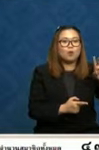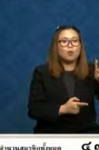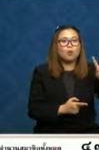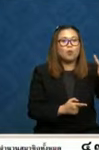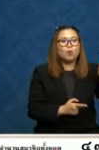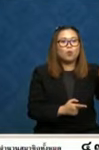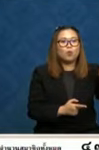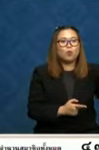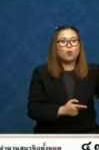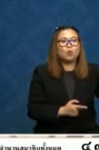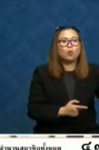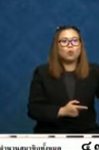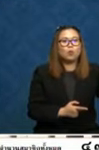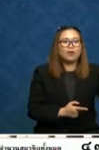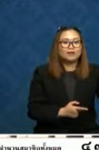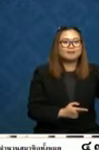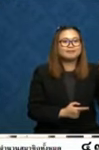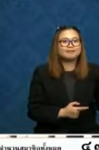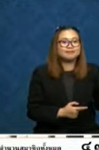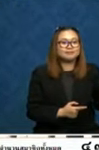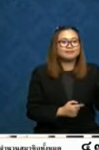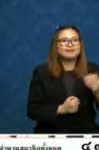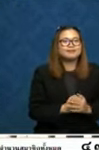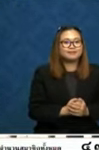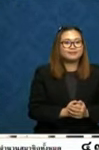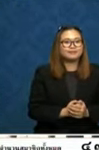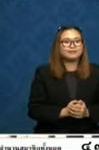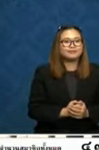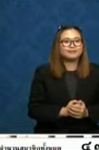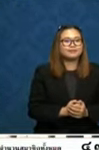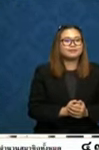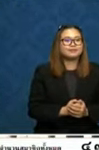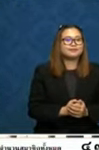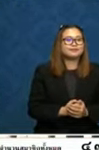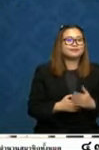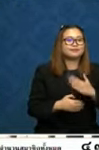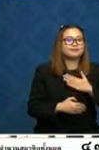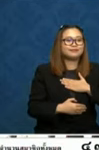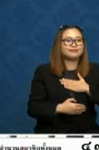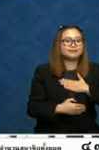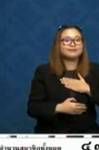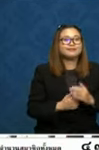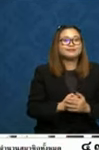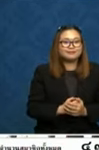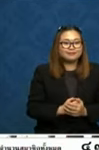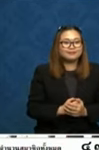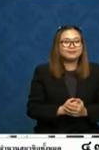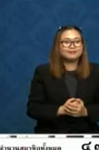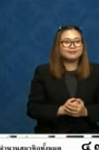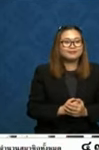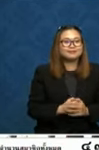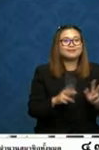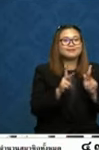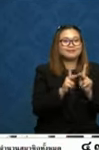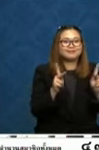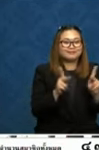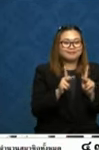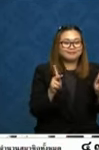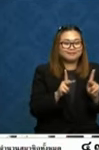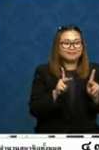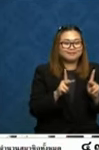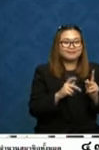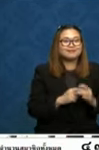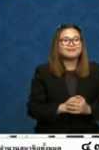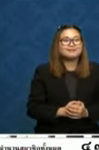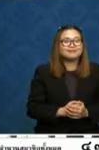ค่ะเรียนท่านประธานสภาผู้แทนราษฎรที่เคารพค่ะดิฉันสุทธวรรณสุบรรณณอยุธยาในฐานะกรรมธิการเสียงข้างน้อย